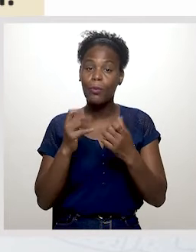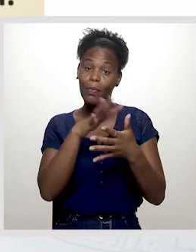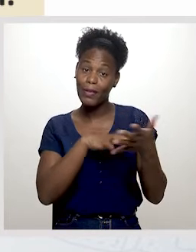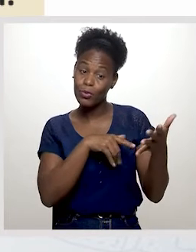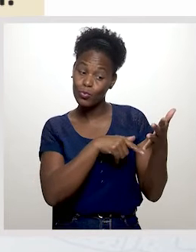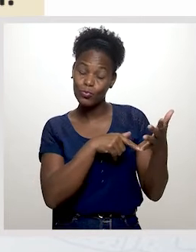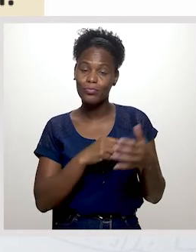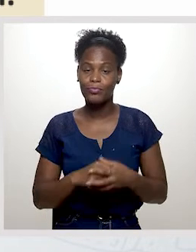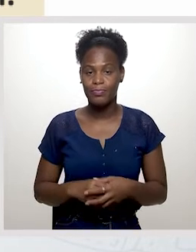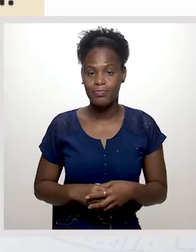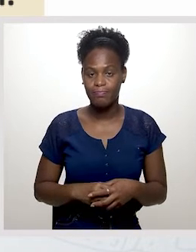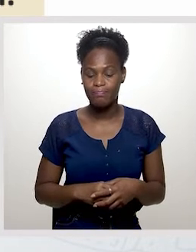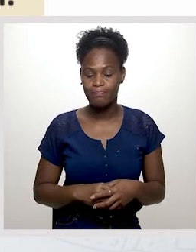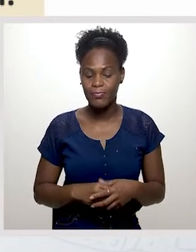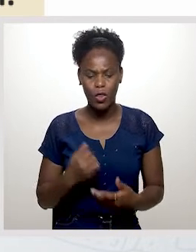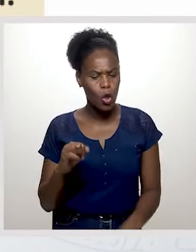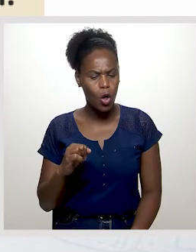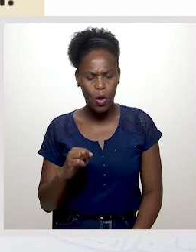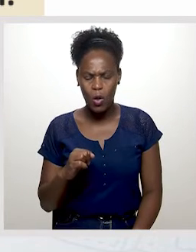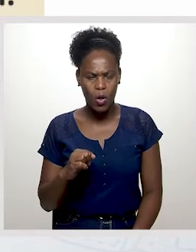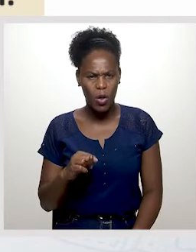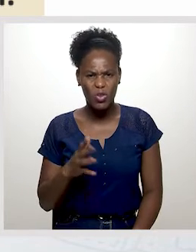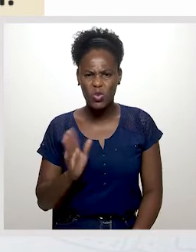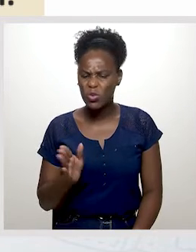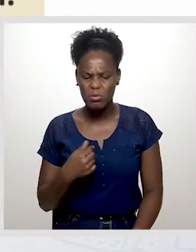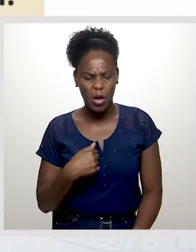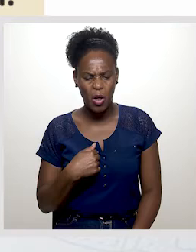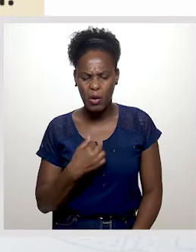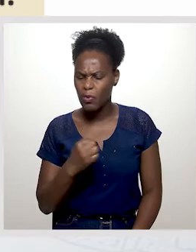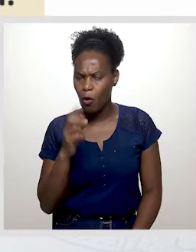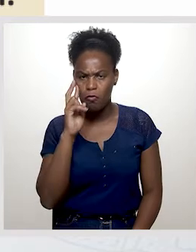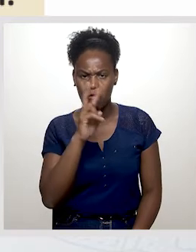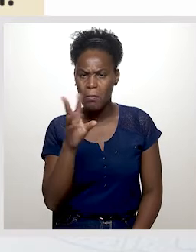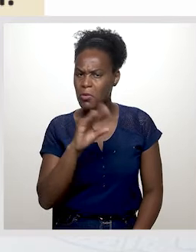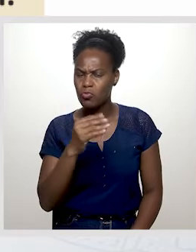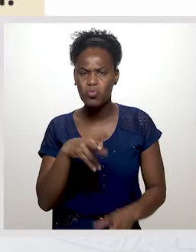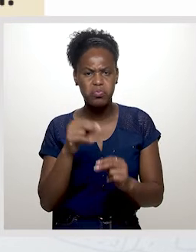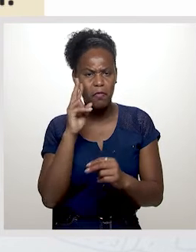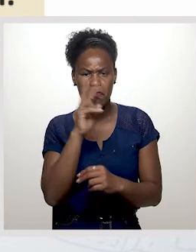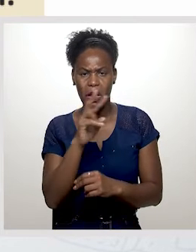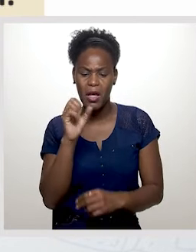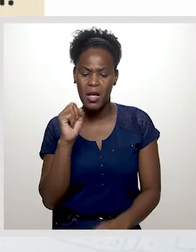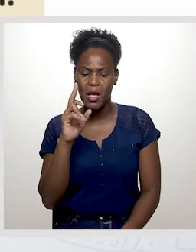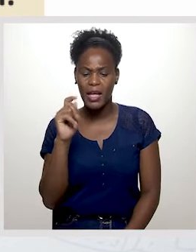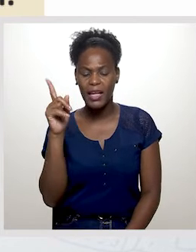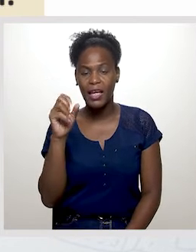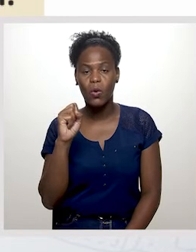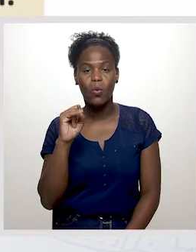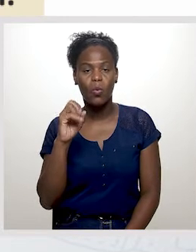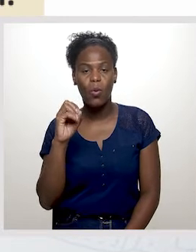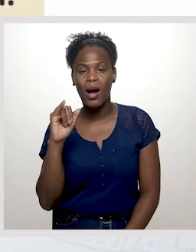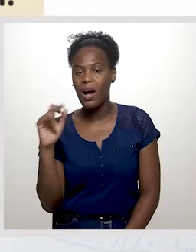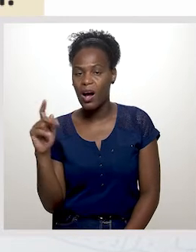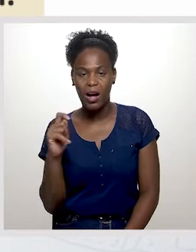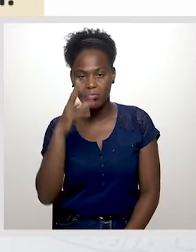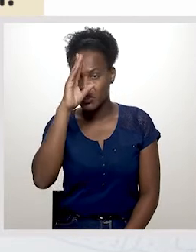texte. Non, justement, je ne vois plus Grégoire. Je ne sais pas